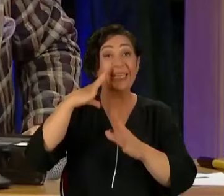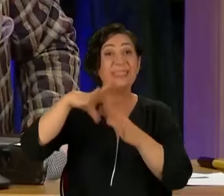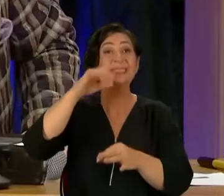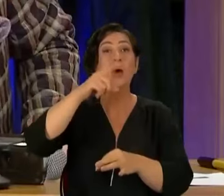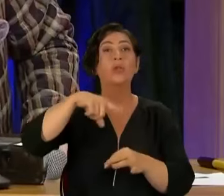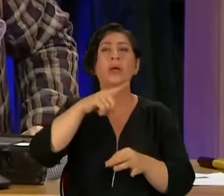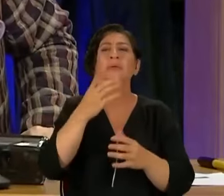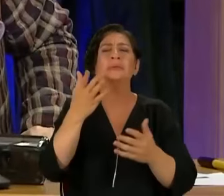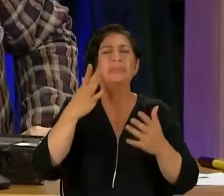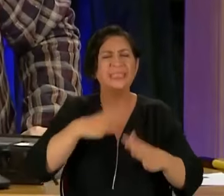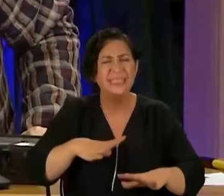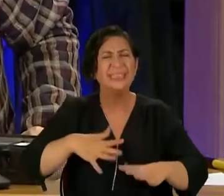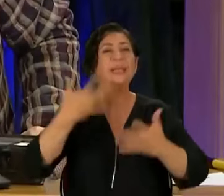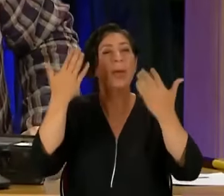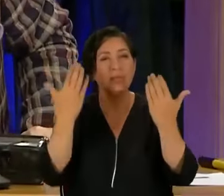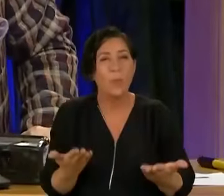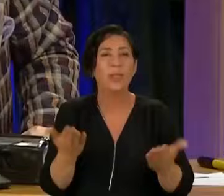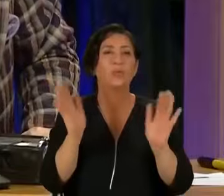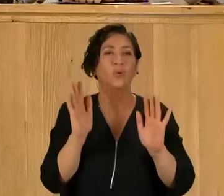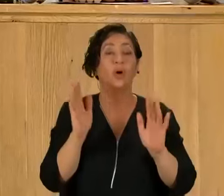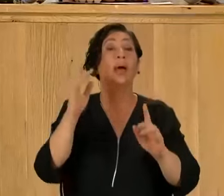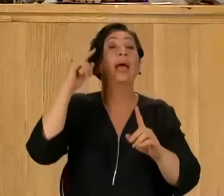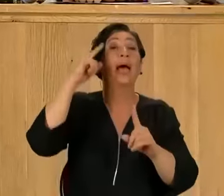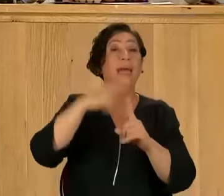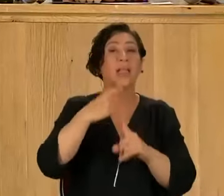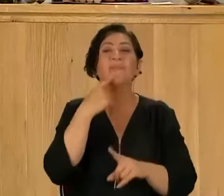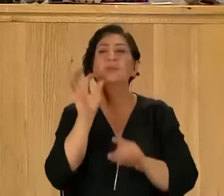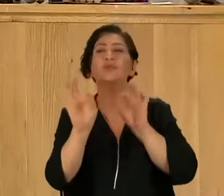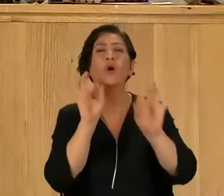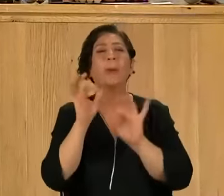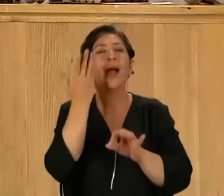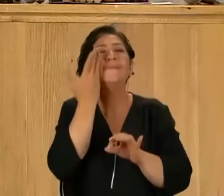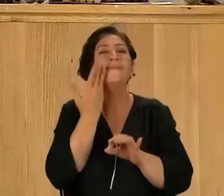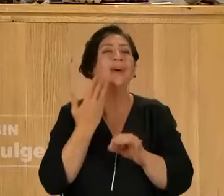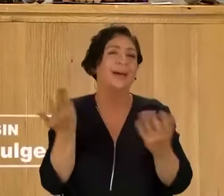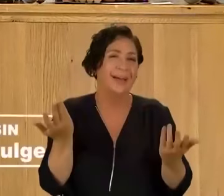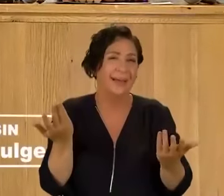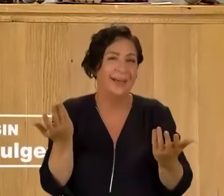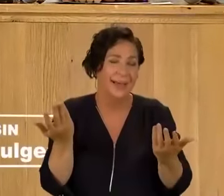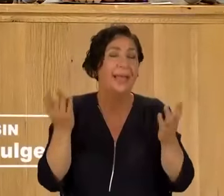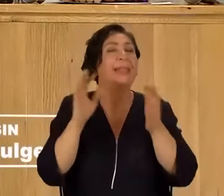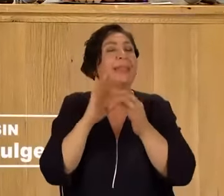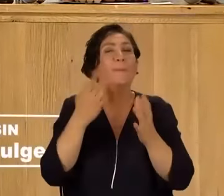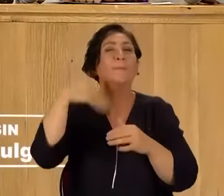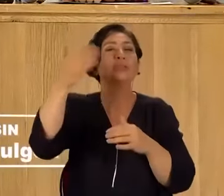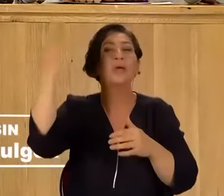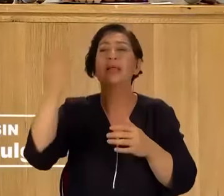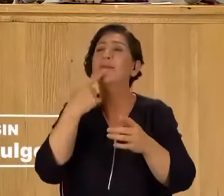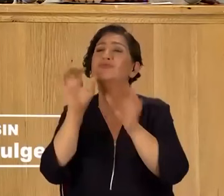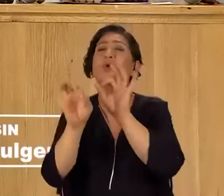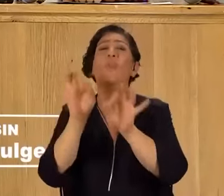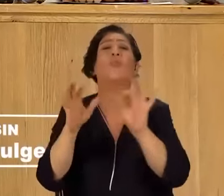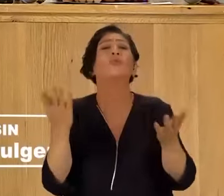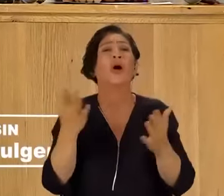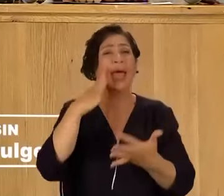onları kayıtsız şartsız kabul ediyorlardı. Ve onlara laf sokmak çok güzeldi. Çok güzeldi çünkü başkaları laf sokmuyordu